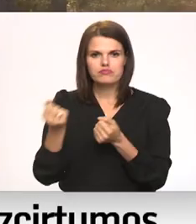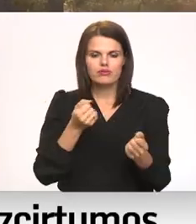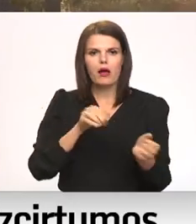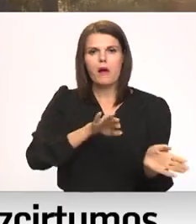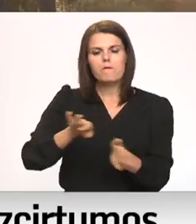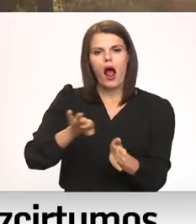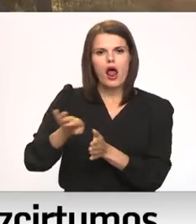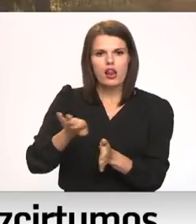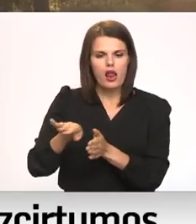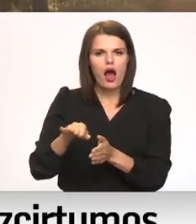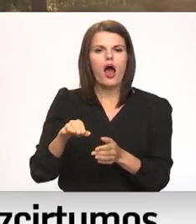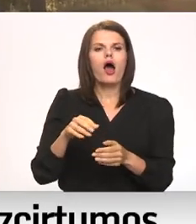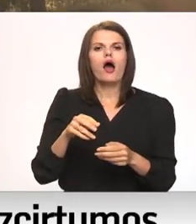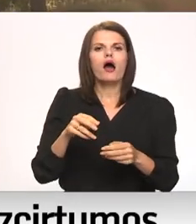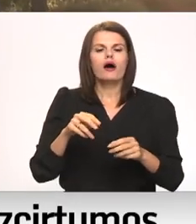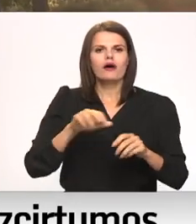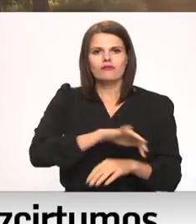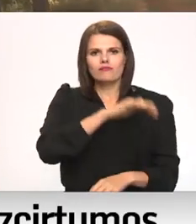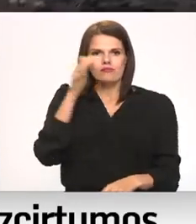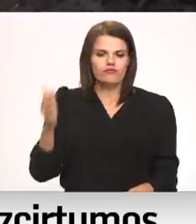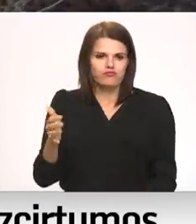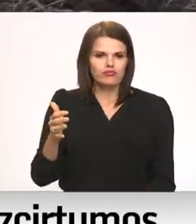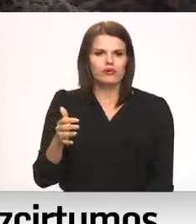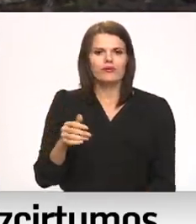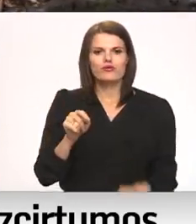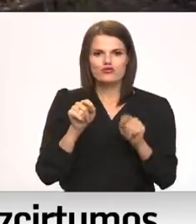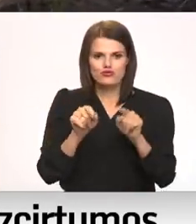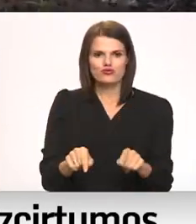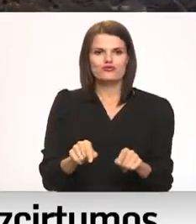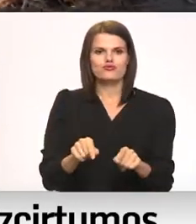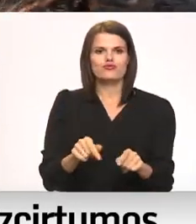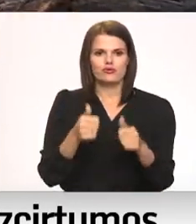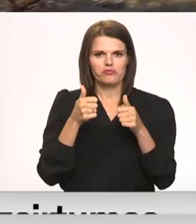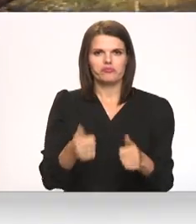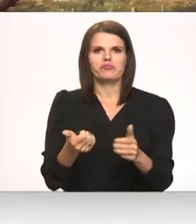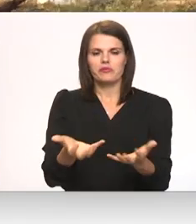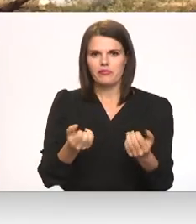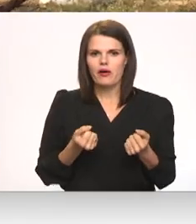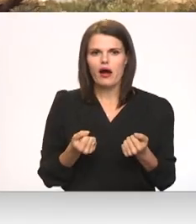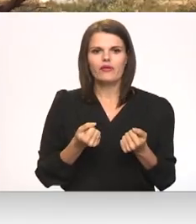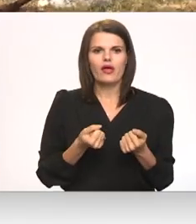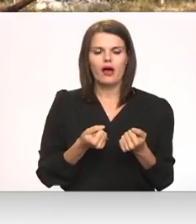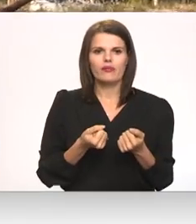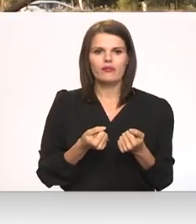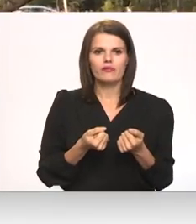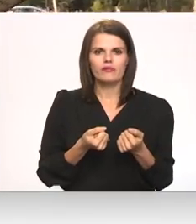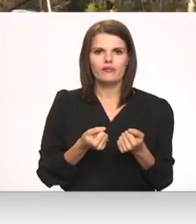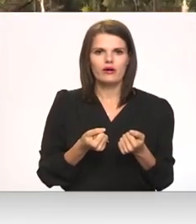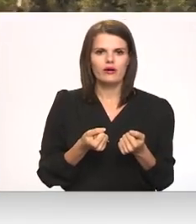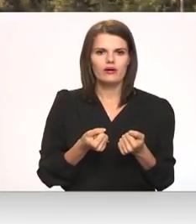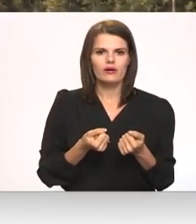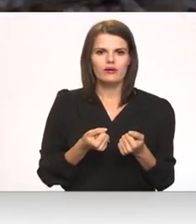no traktora tehnikai veidotā zāru ceļa. Un šis ir ņēmumais materiāls. Šiem te.